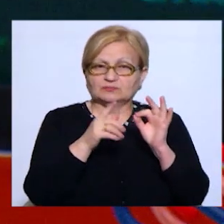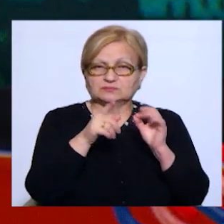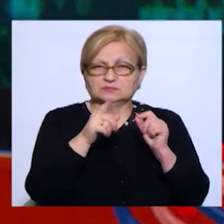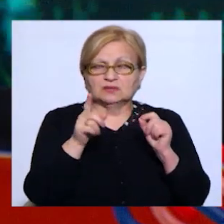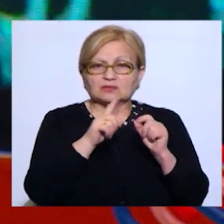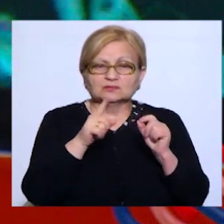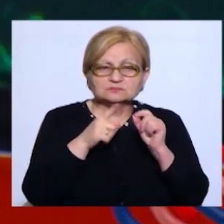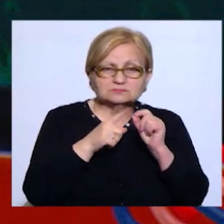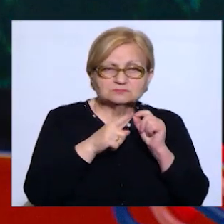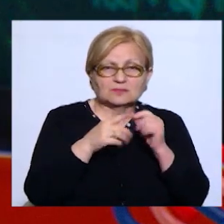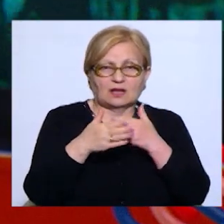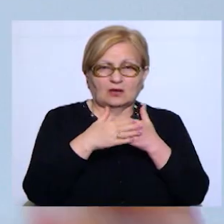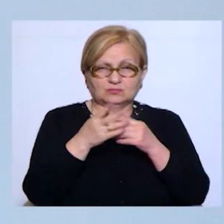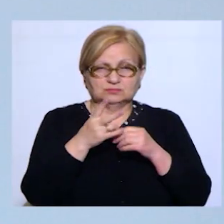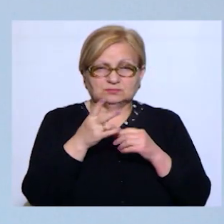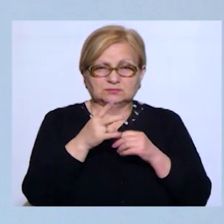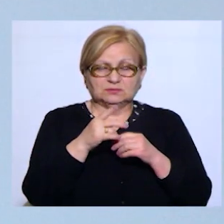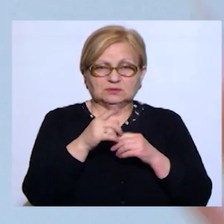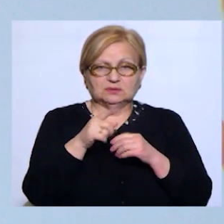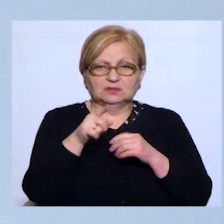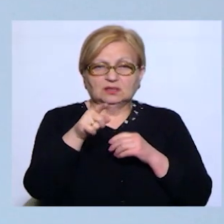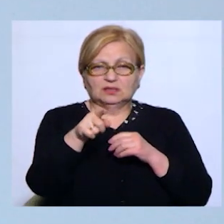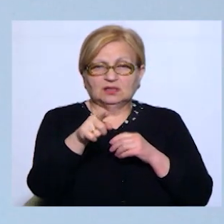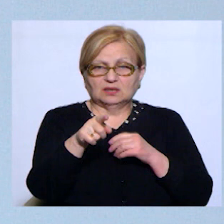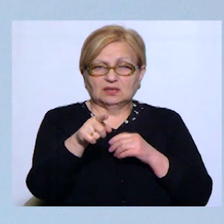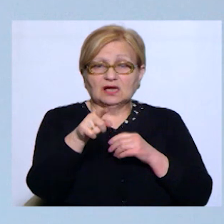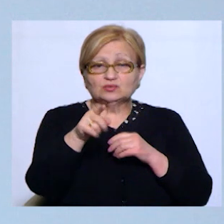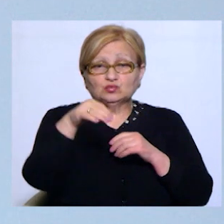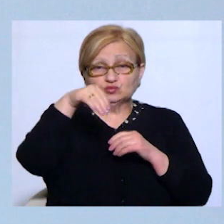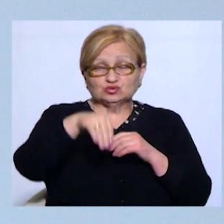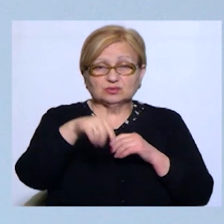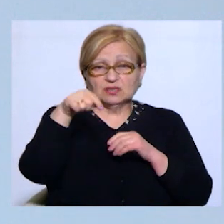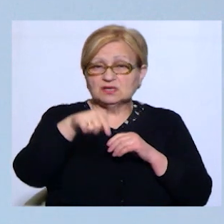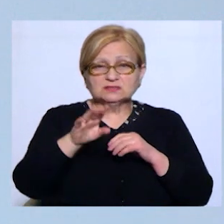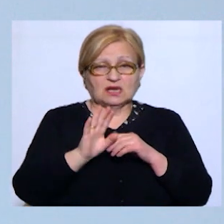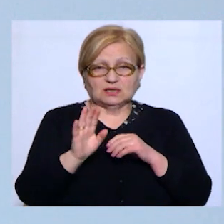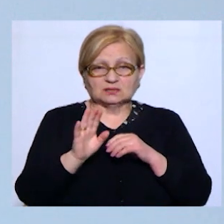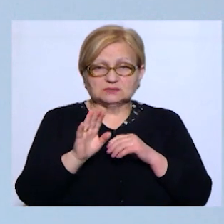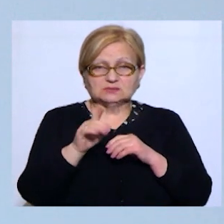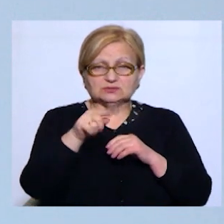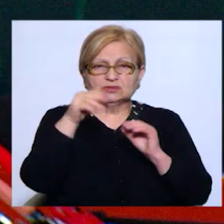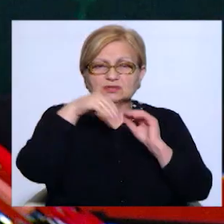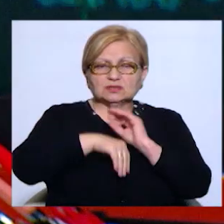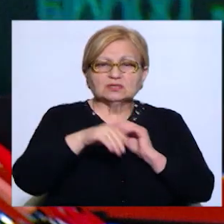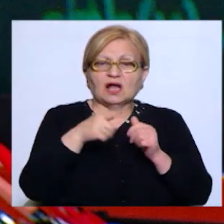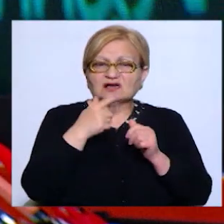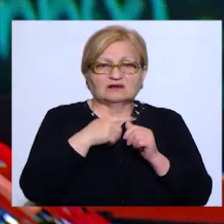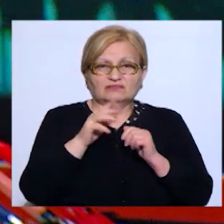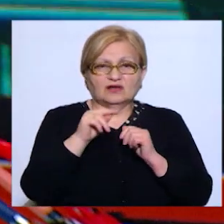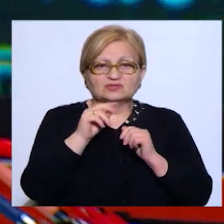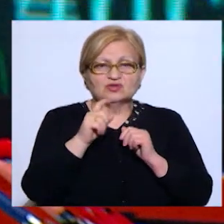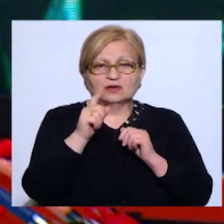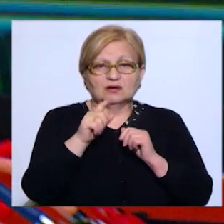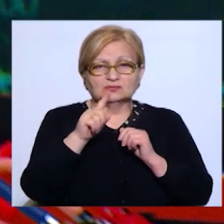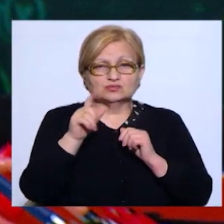ქვია სამკუთხედ ჩახაზულს, აი ამას მაგალითად არ ქვია სამკუთხედ ჩახაზული, ეს უბრალოდ სამკუთხედის შიდა სივრცეშია ეს წრე, ხომ? ნაწილში, მაგრამ